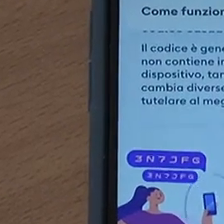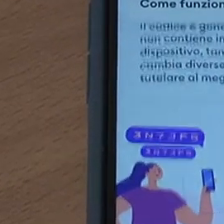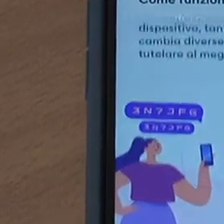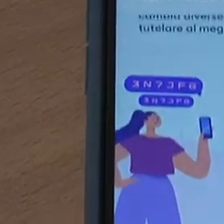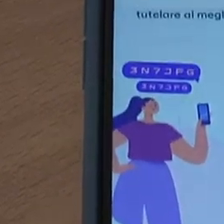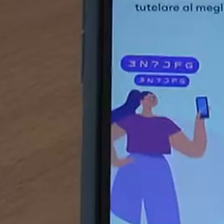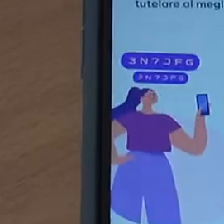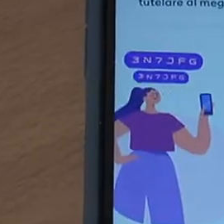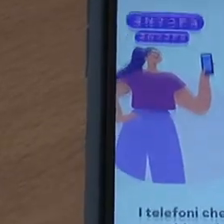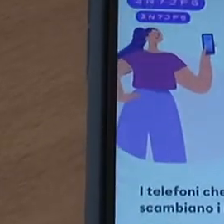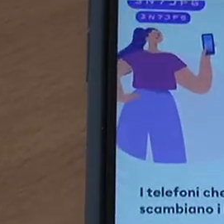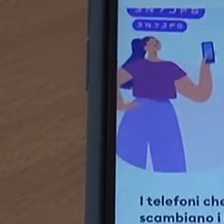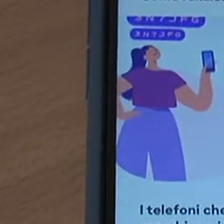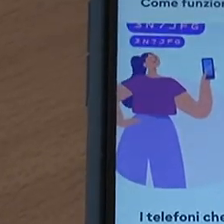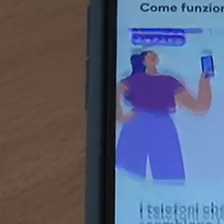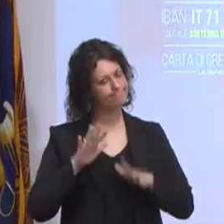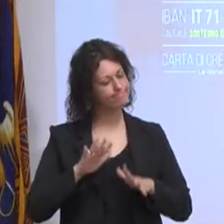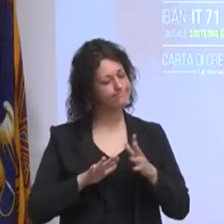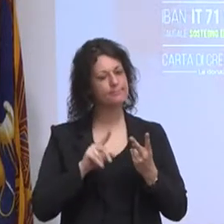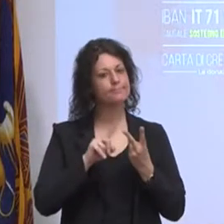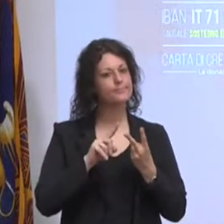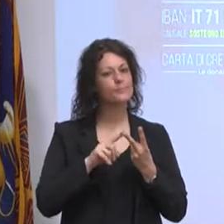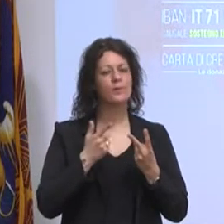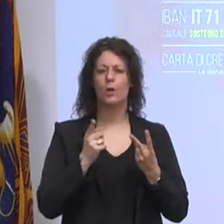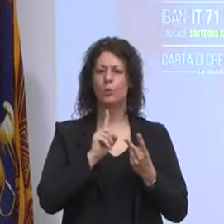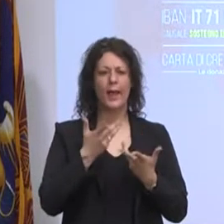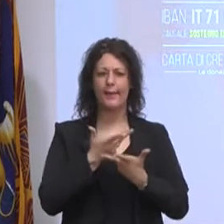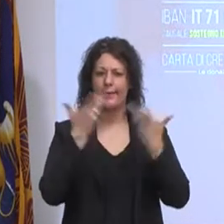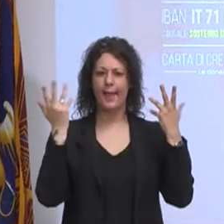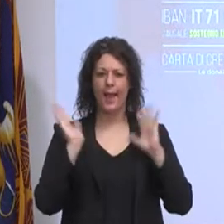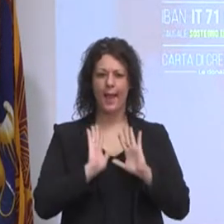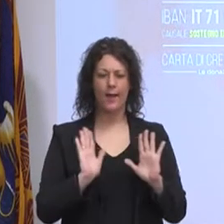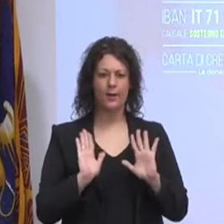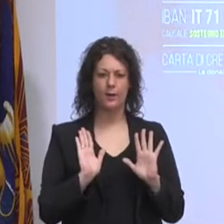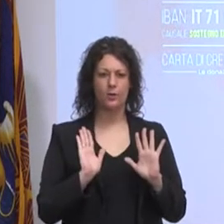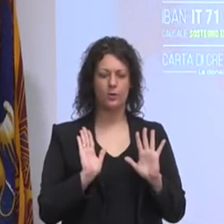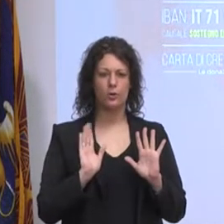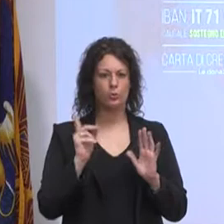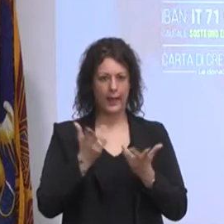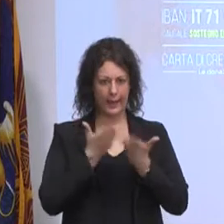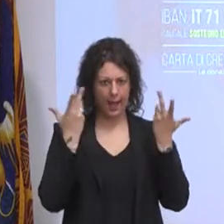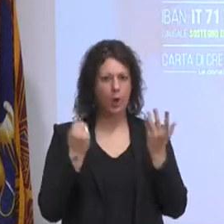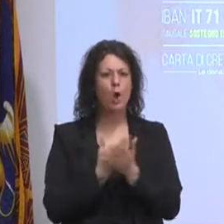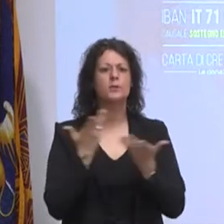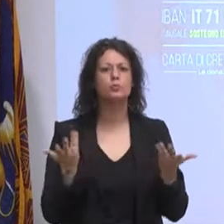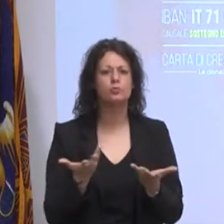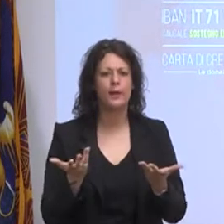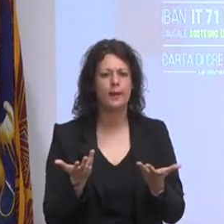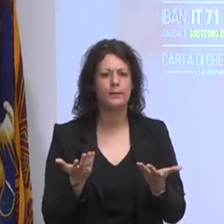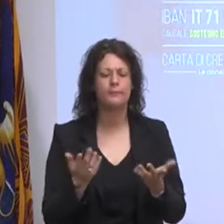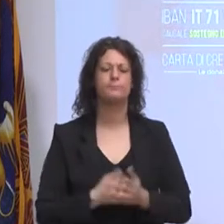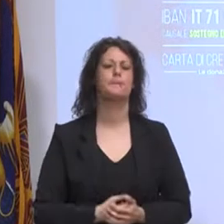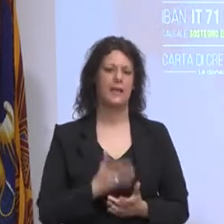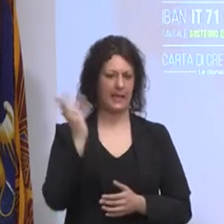il secondo è quello che ci preoccupa di più. Non si è ben chiarito ai cittadini, o meglio a noi a detti i lavori, cosa accadrà. Nel momento in cui ti